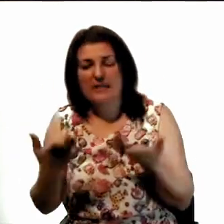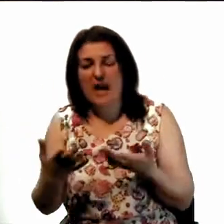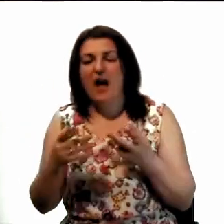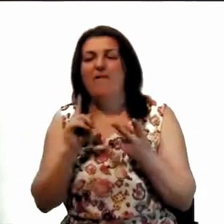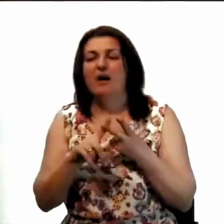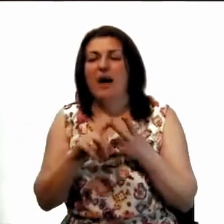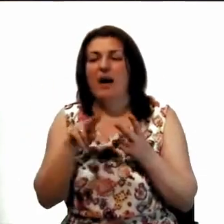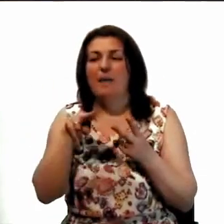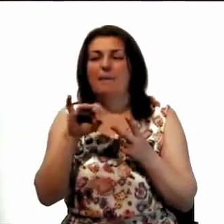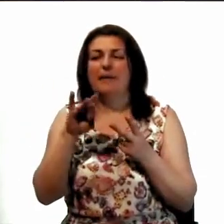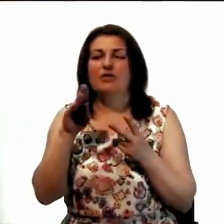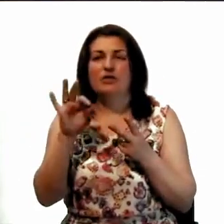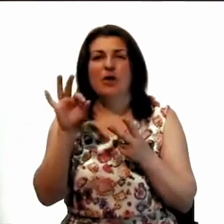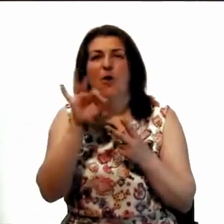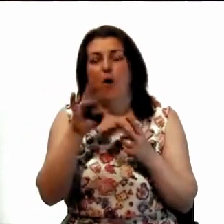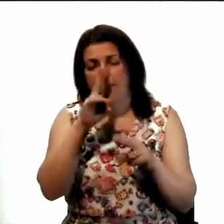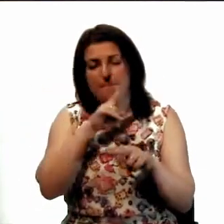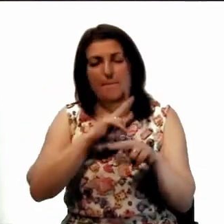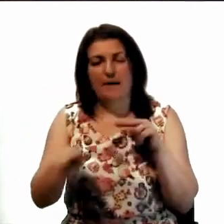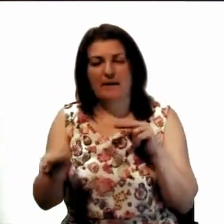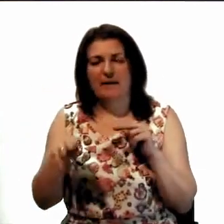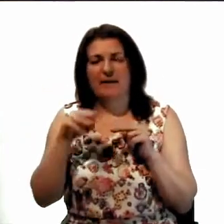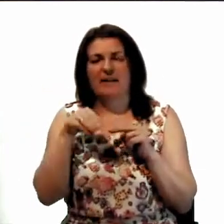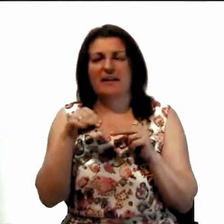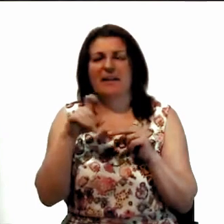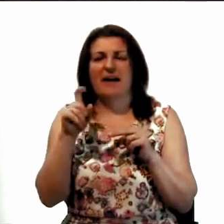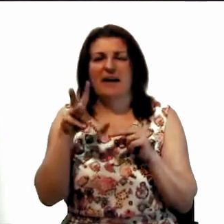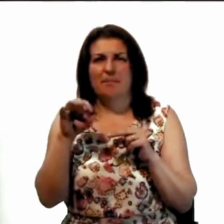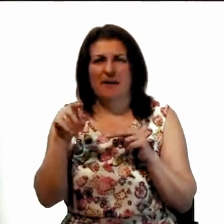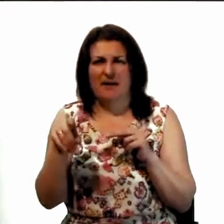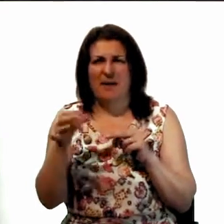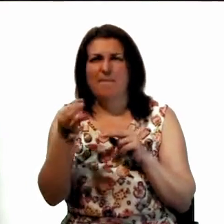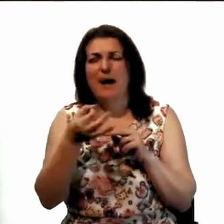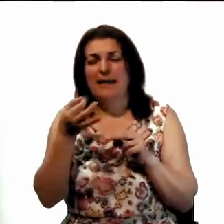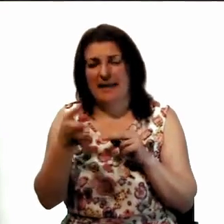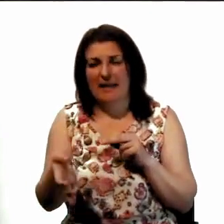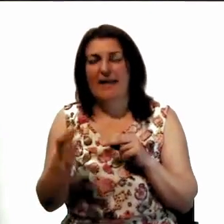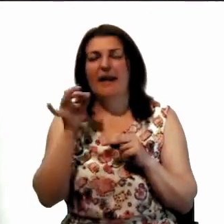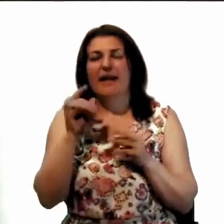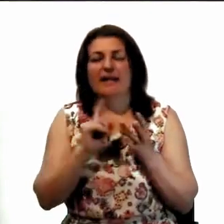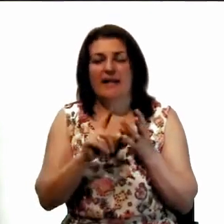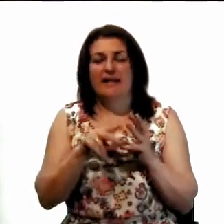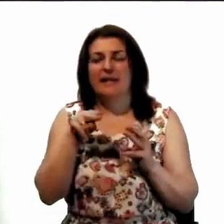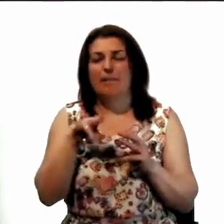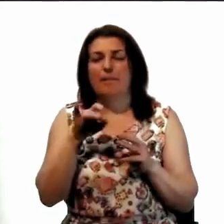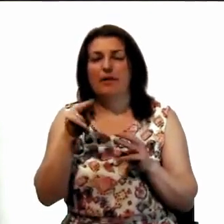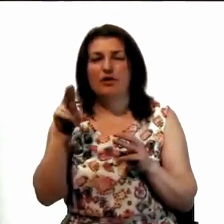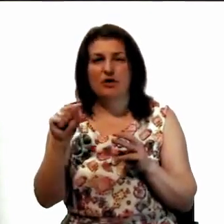притча о потерянной драхме, монете, и притча